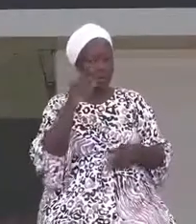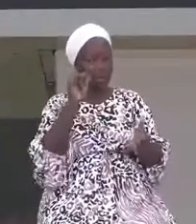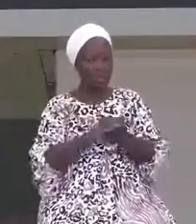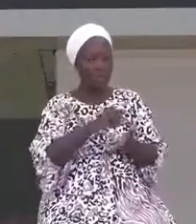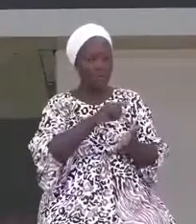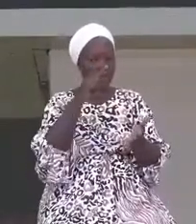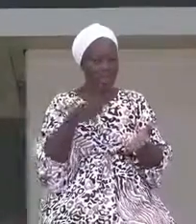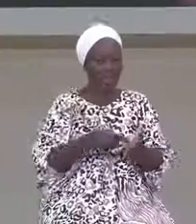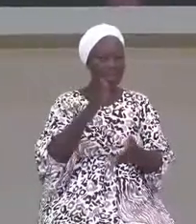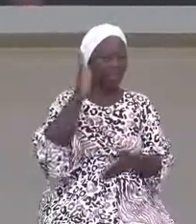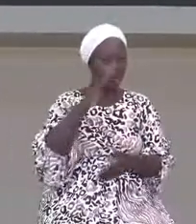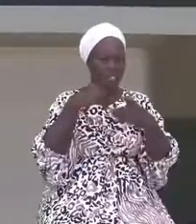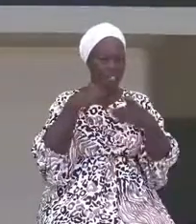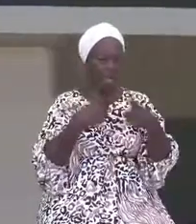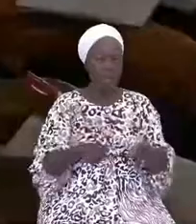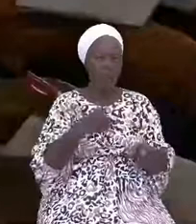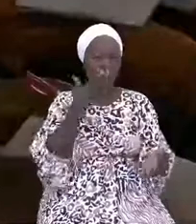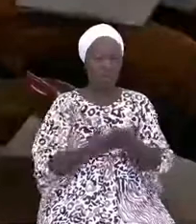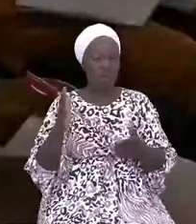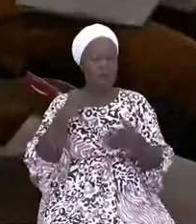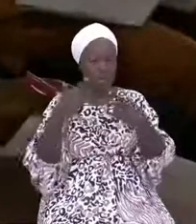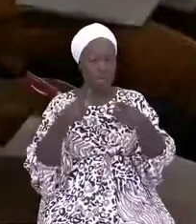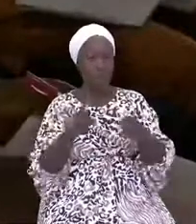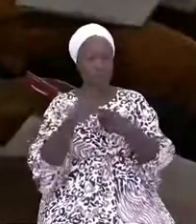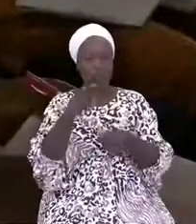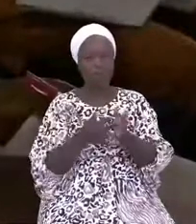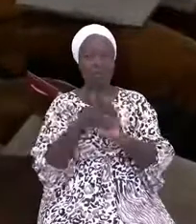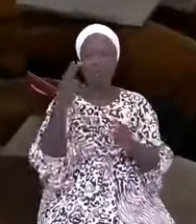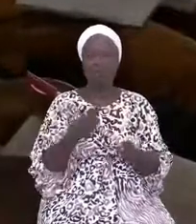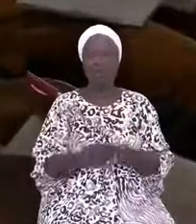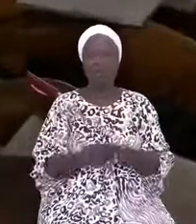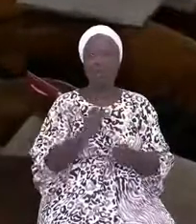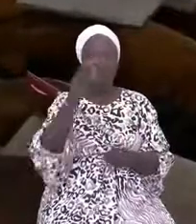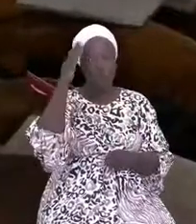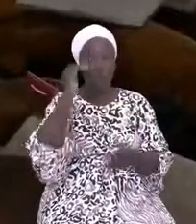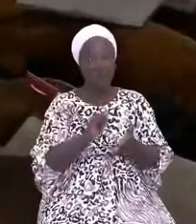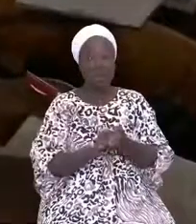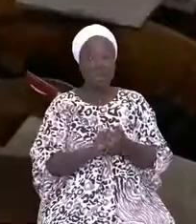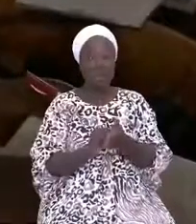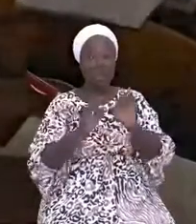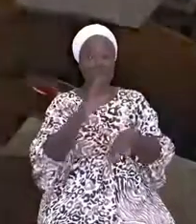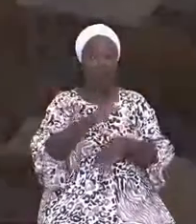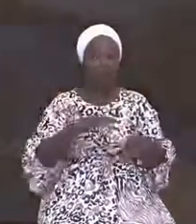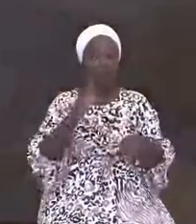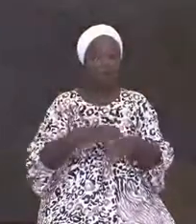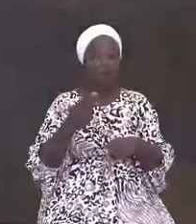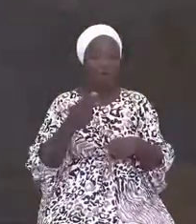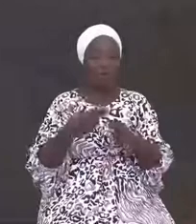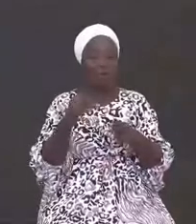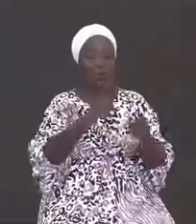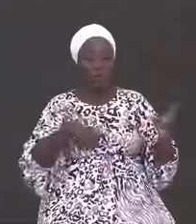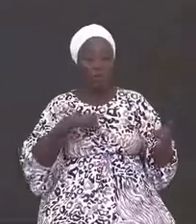produire. Les bonnes choses vont se produire dans ta vie. Vous savez que si vous invoquez le nom du Seigneur, vous serez